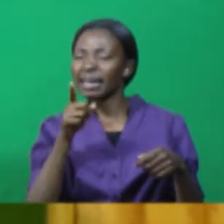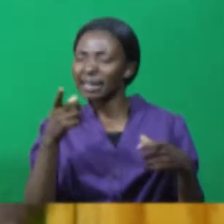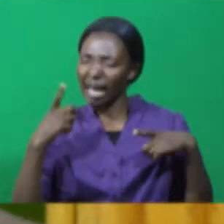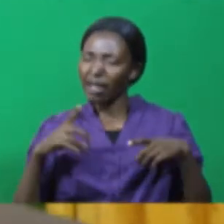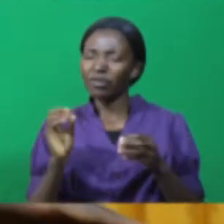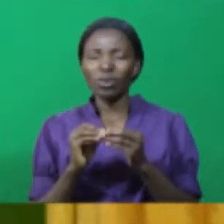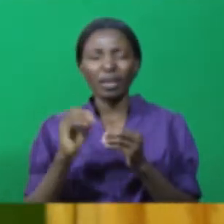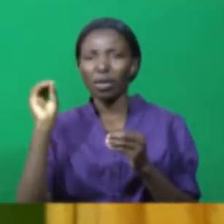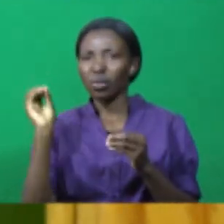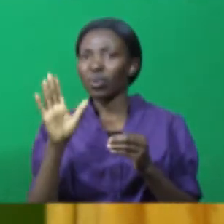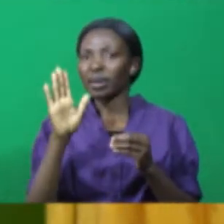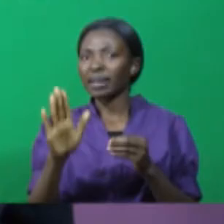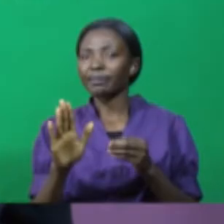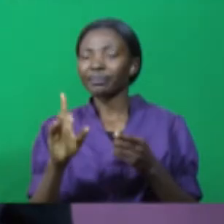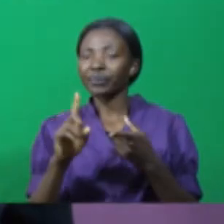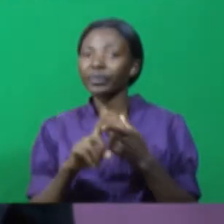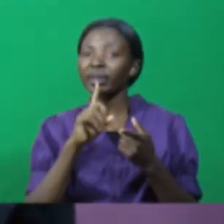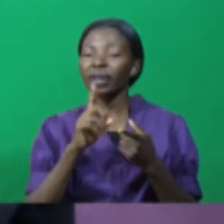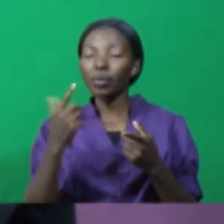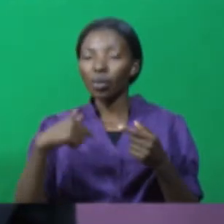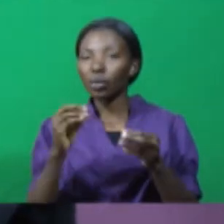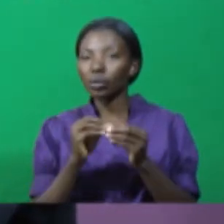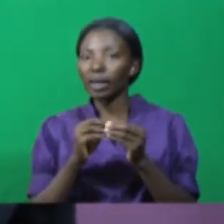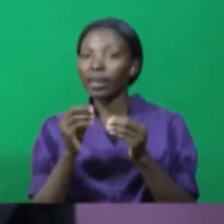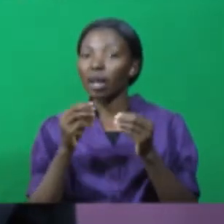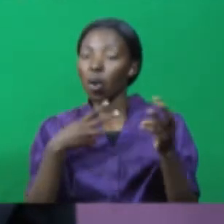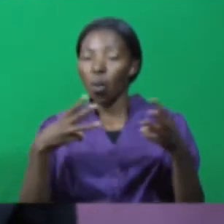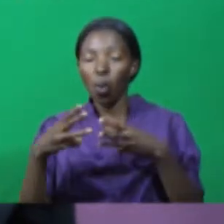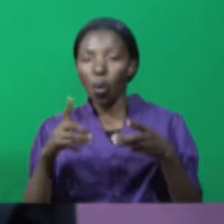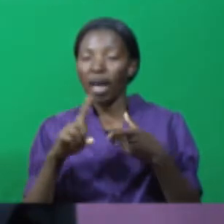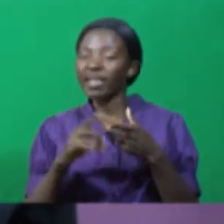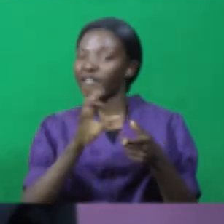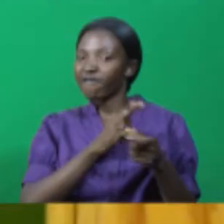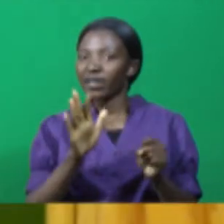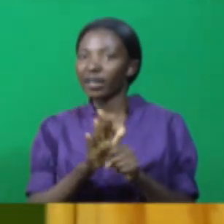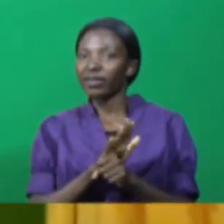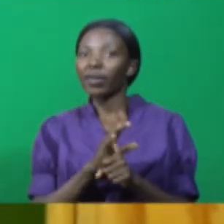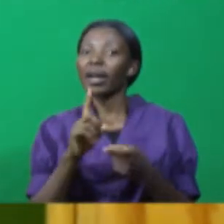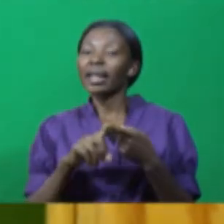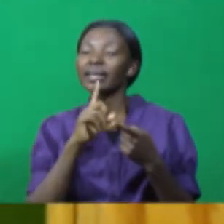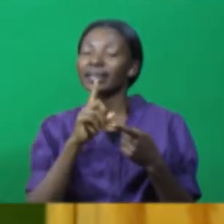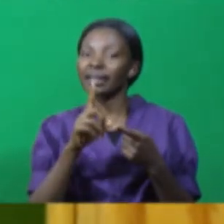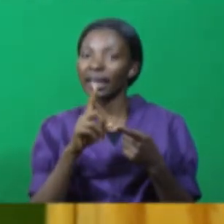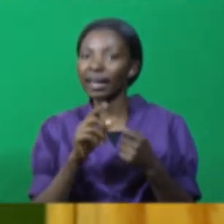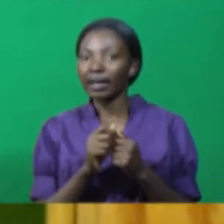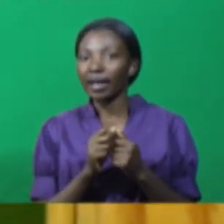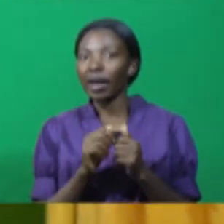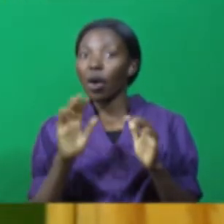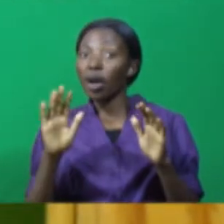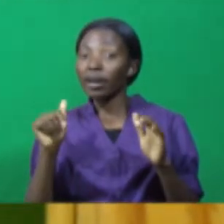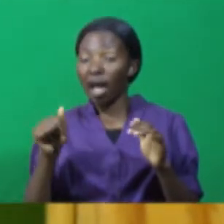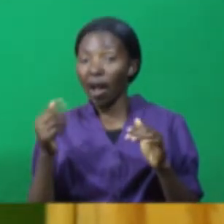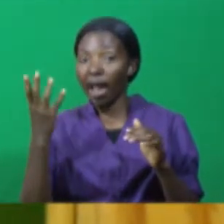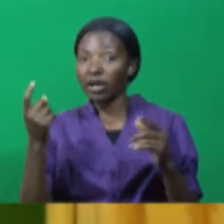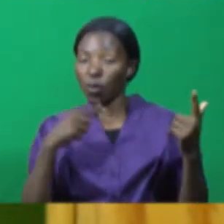tagarisana zvakanaka. Vatiwo vanoenda Yesu. Plus very faithful. Sukanza akana. Ko zvakaburana